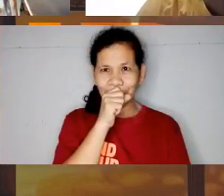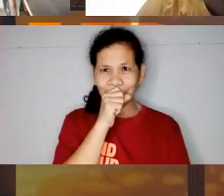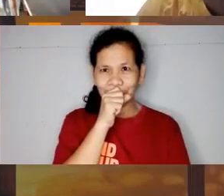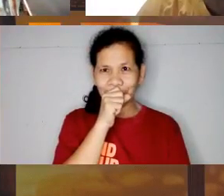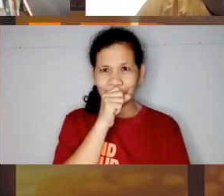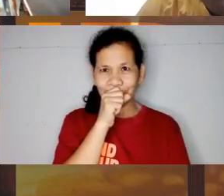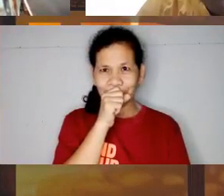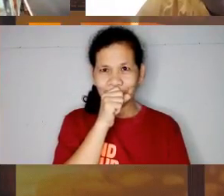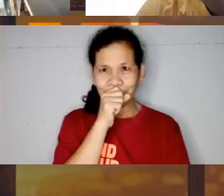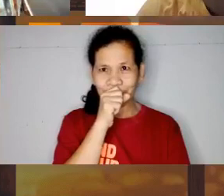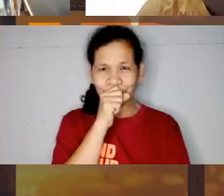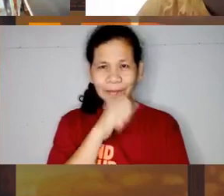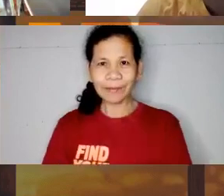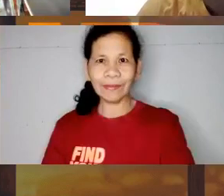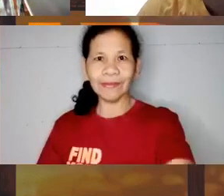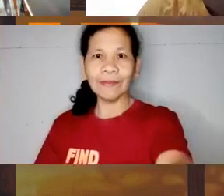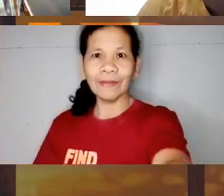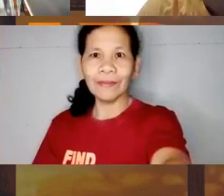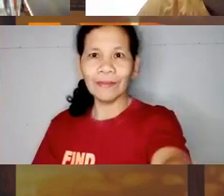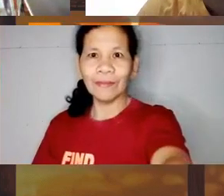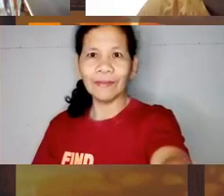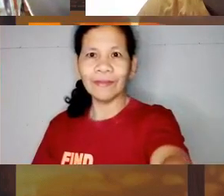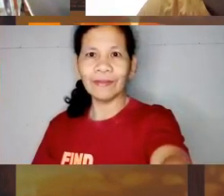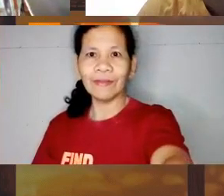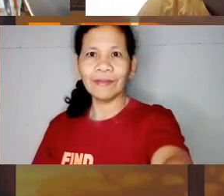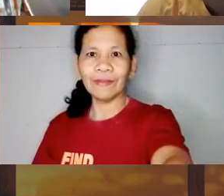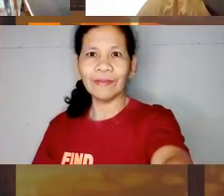ating pinakinggang mensahe.